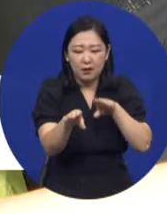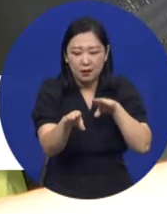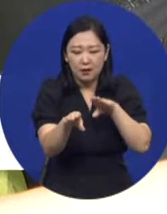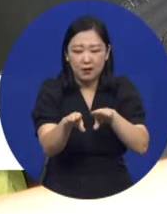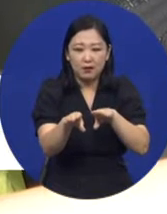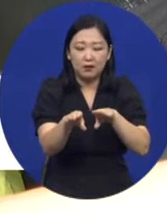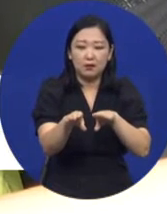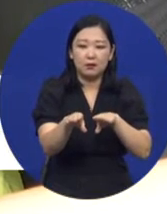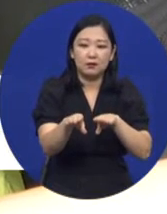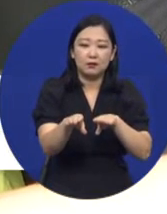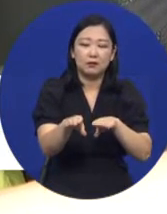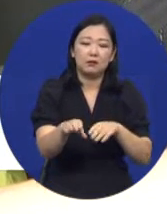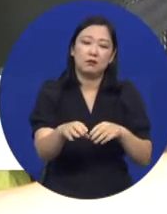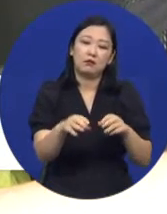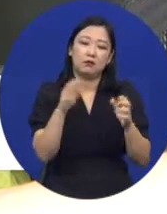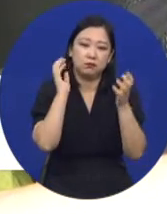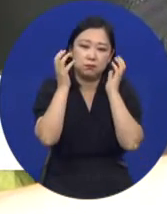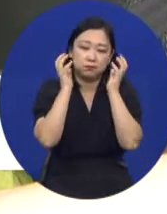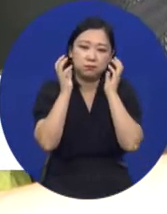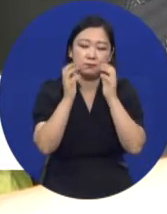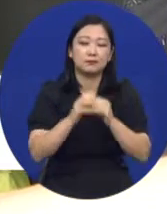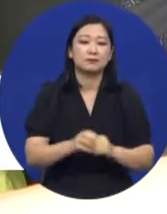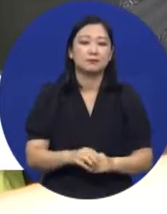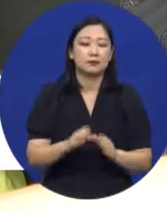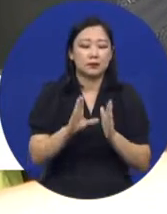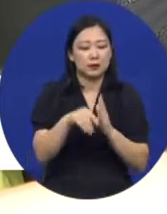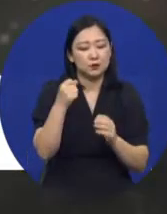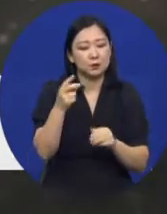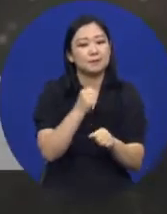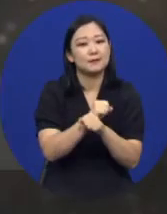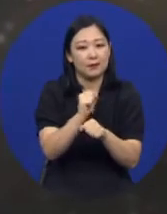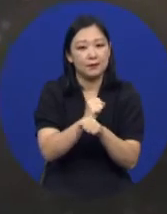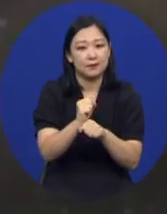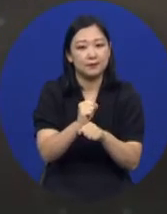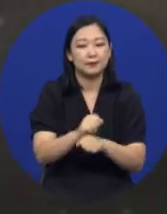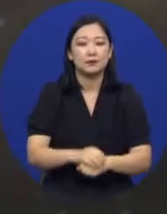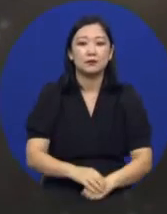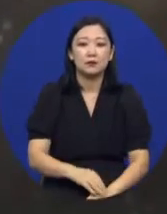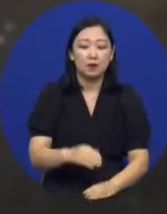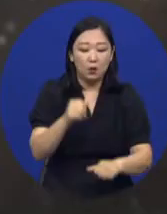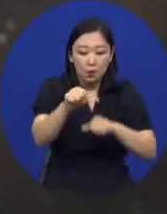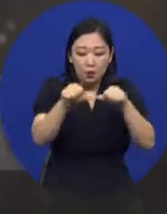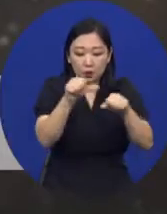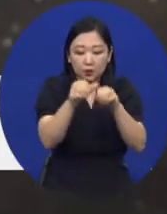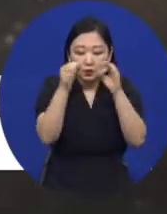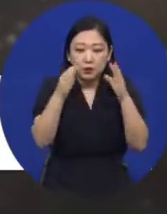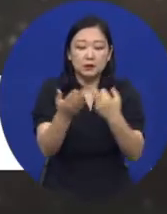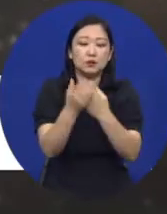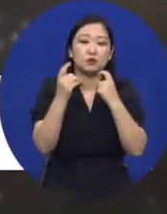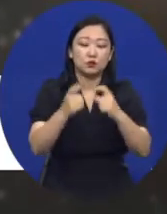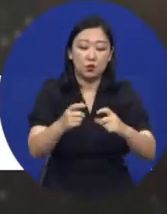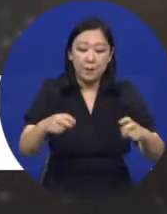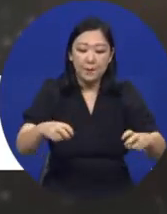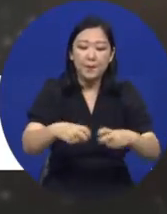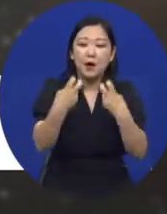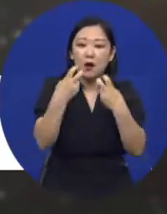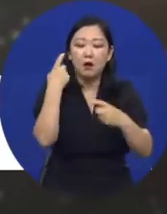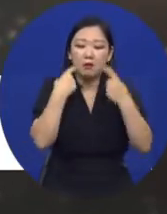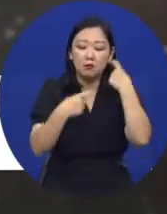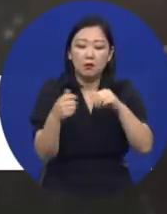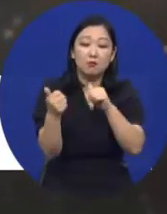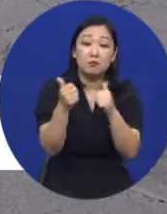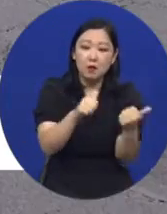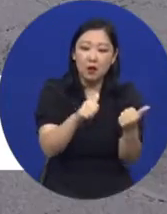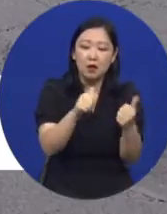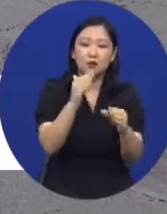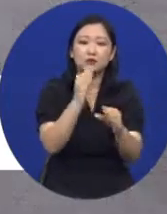누르고 아주 요란합니다. 이런 때 굉장히 당황하죠. 최근 5년 동안 제주에서 교통사고로 다치거나 숨진